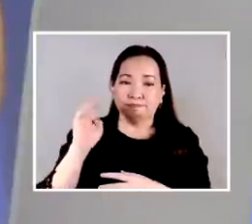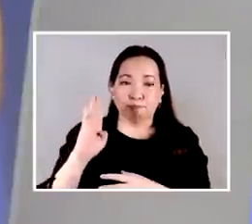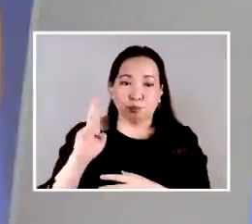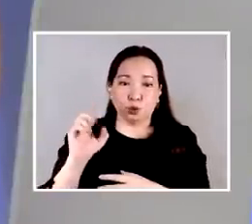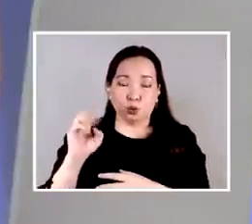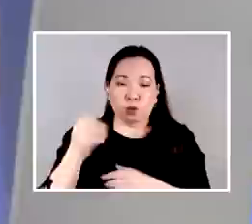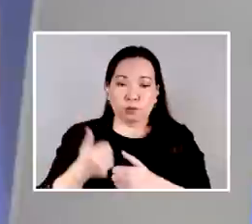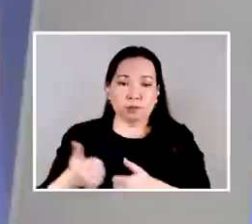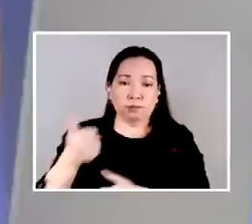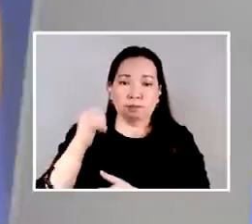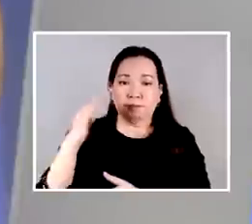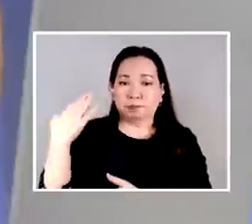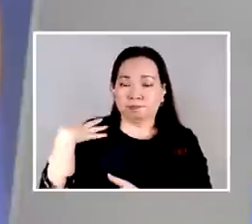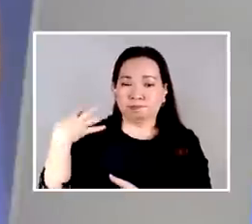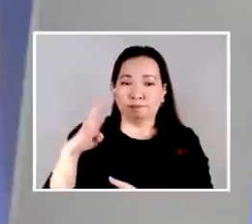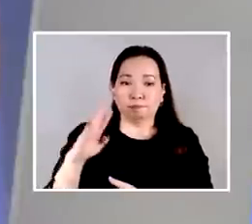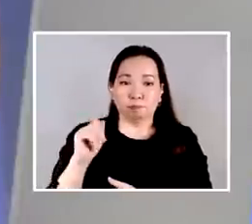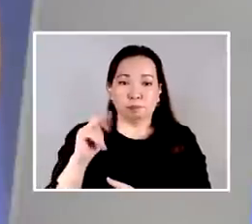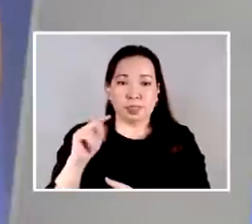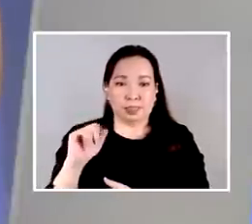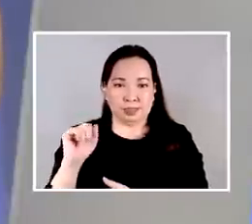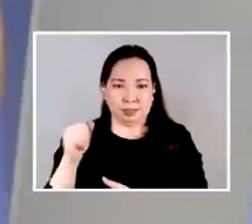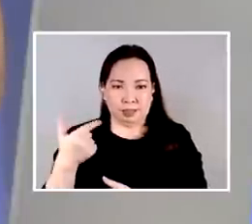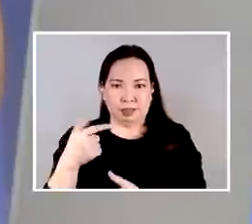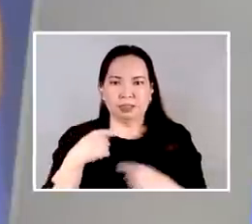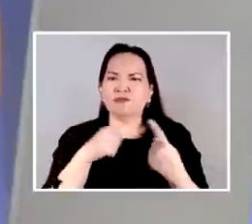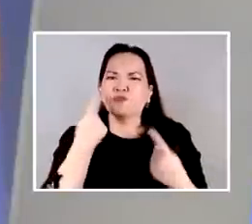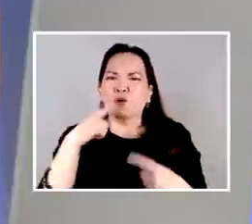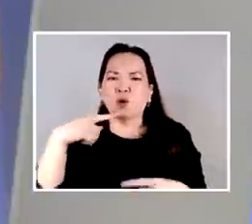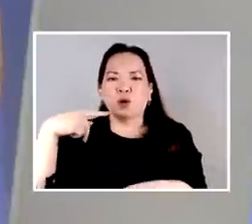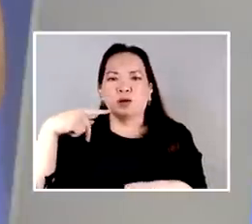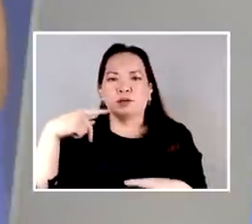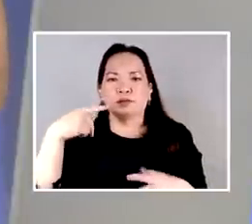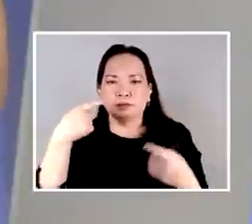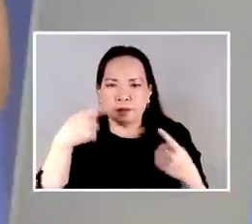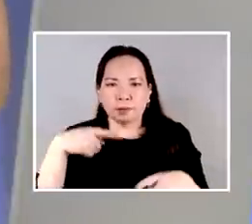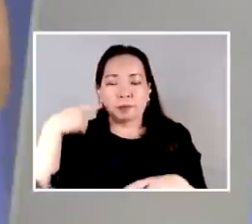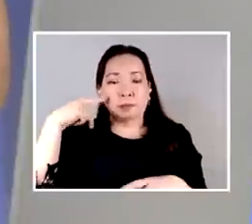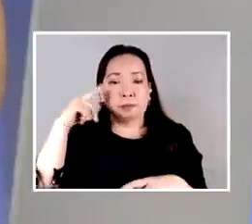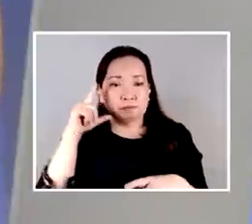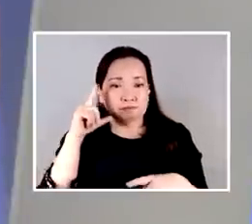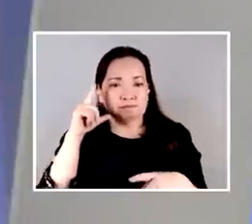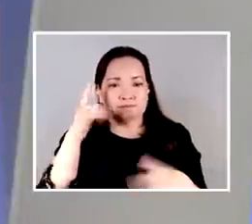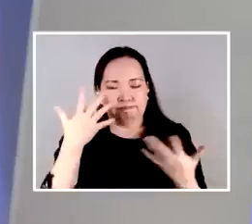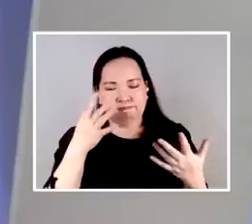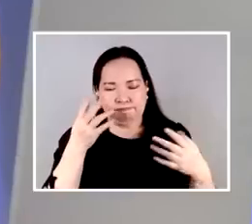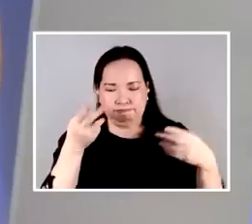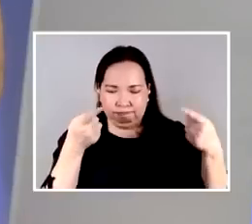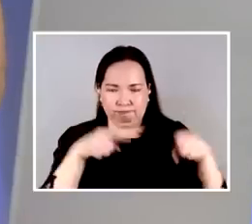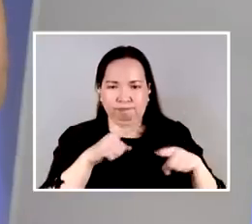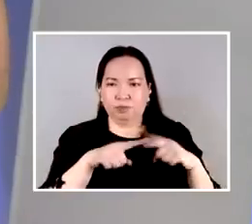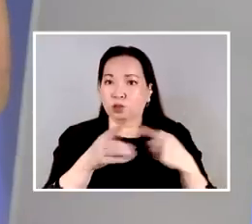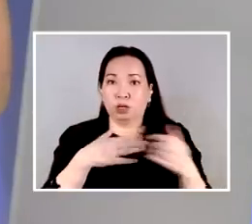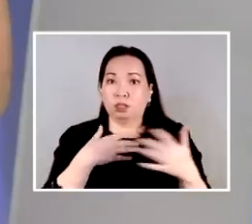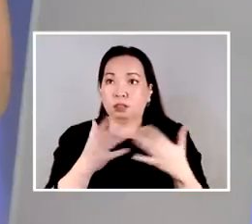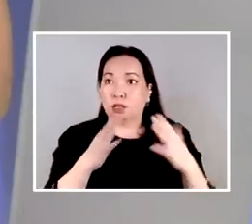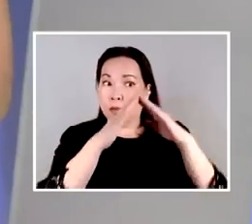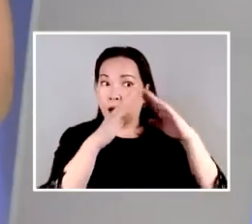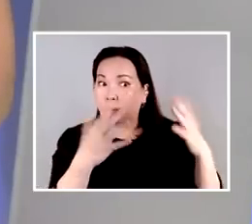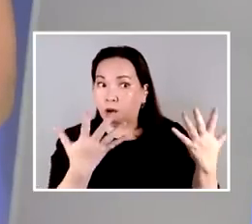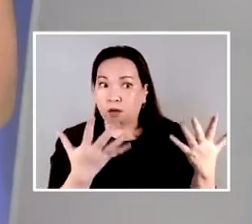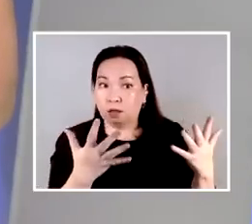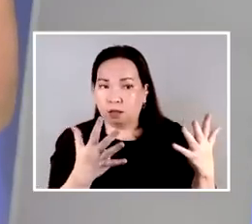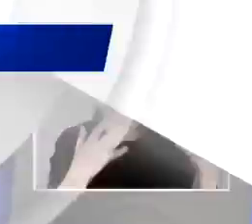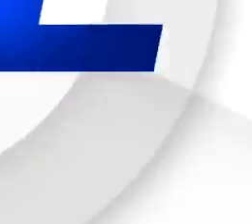sa Percy Lapid case. Ito ay kahit wala sa kanyang tahanan si Bantag. Nagpapatrol, Adrian